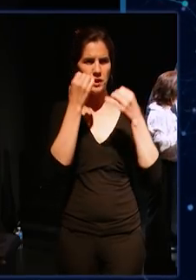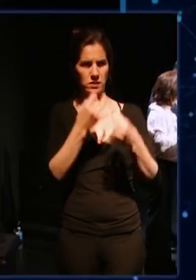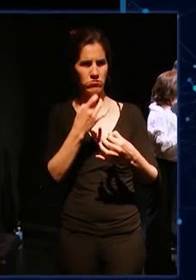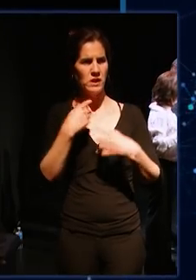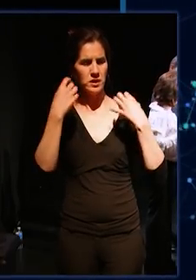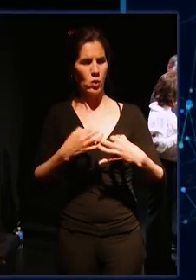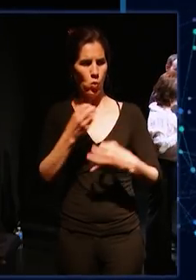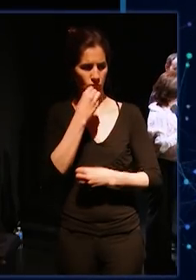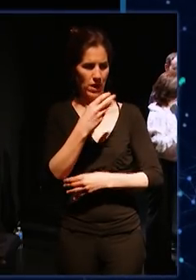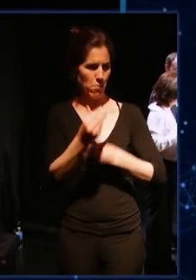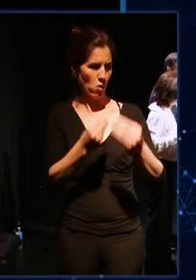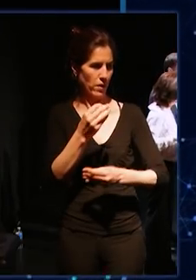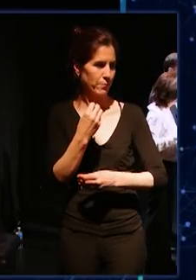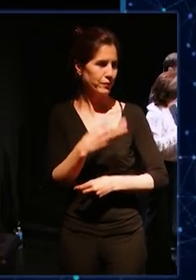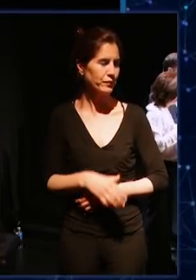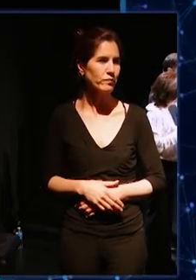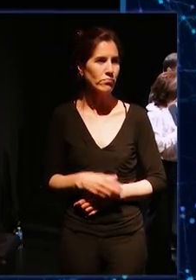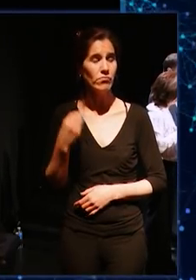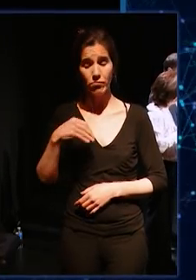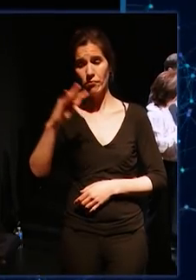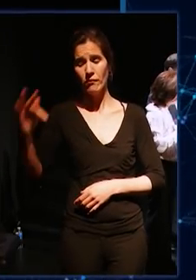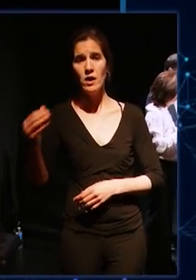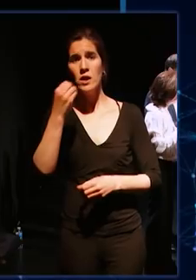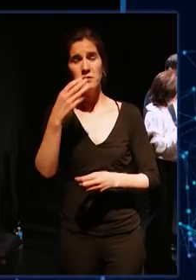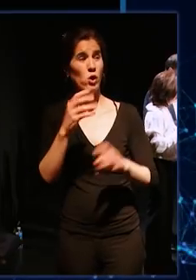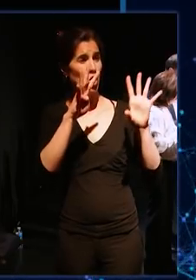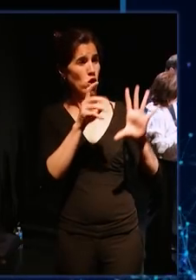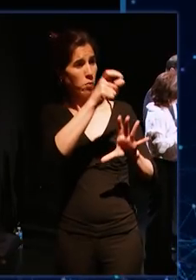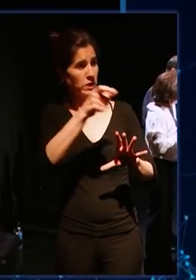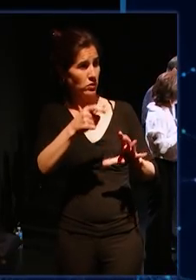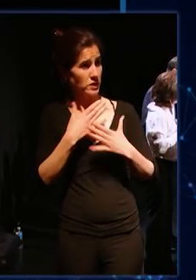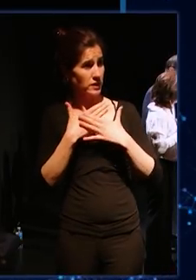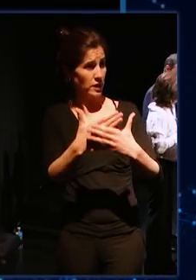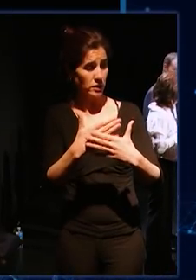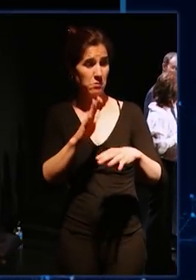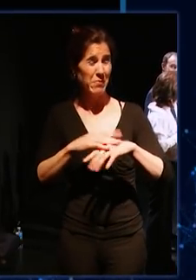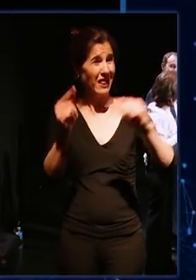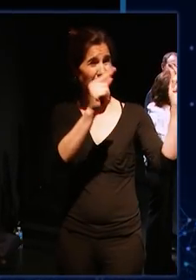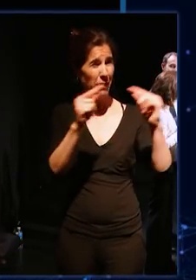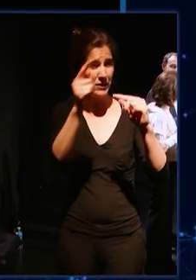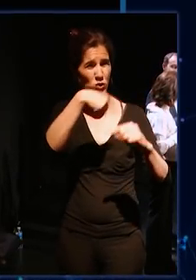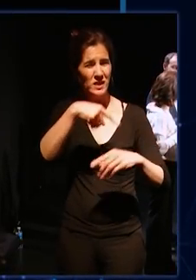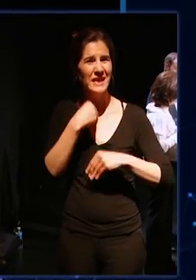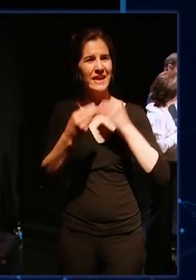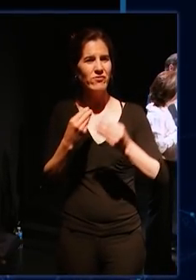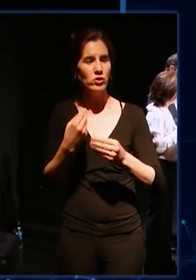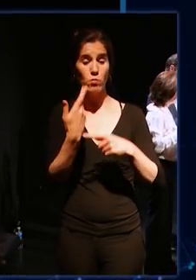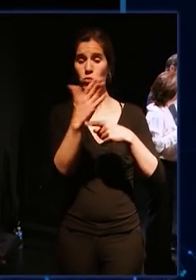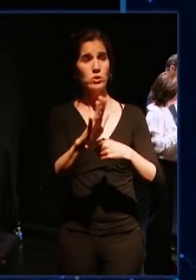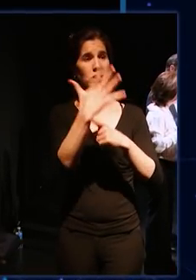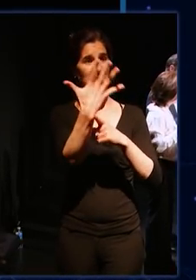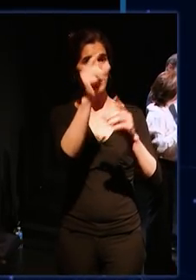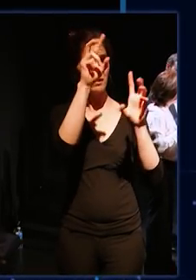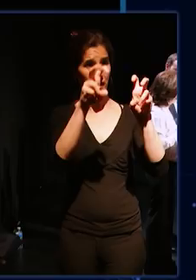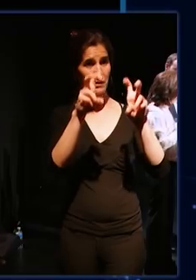com deia l'Àlex, i com aquest a vegades són nou candidats, de cara al debat, el que hem fet és una proposta de cinc temes concrets, que aquests